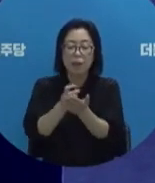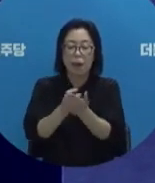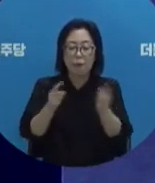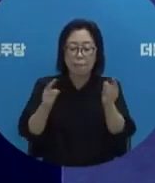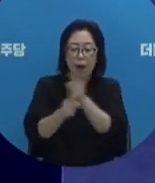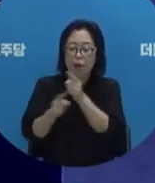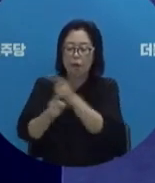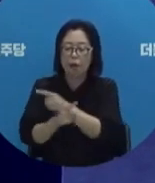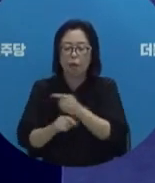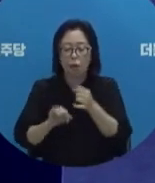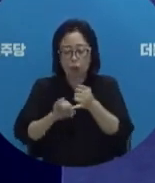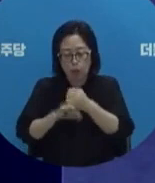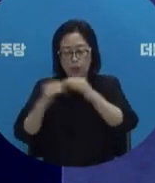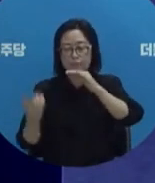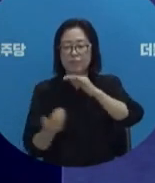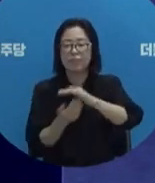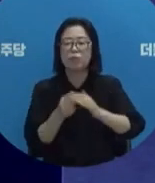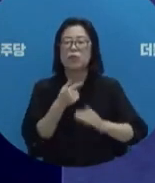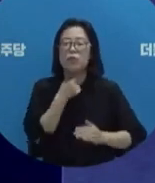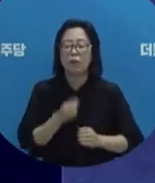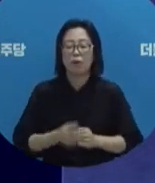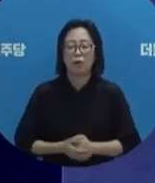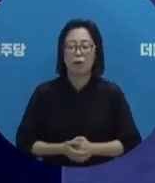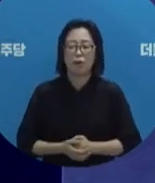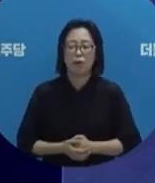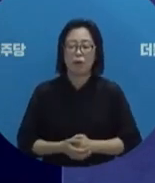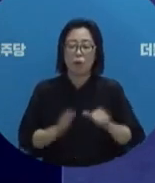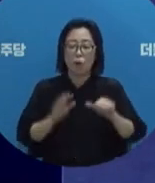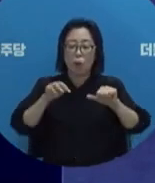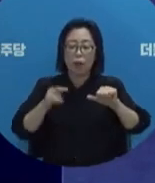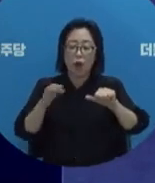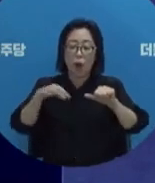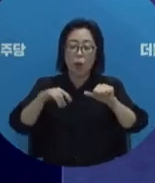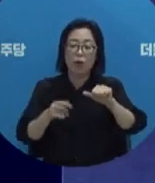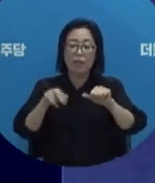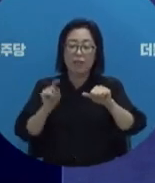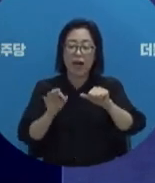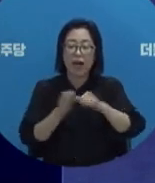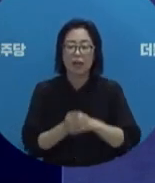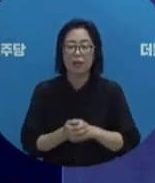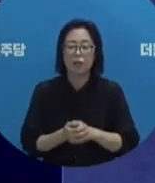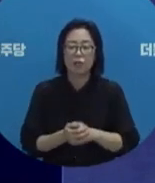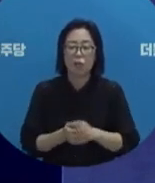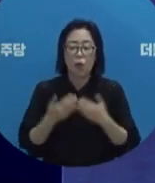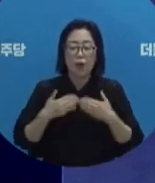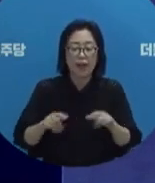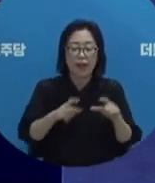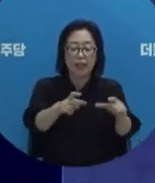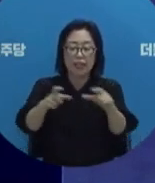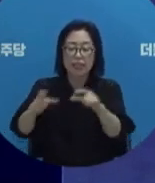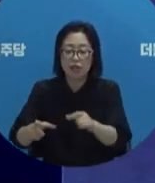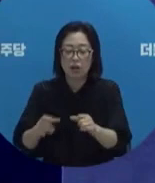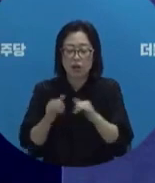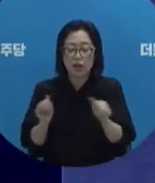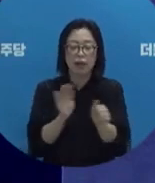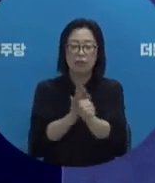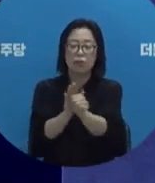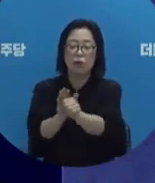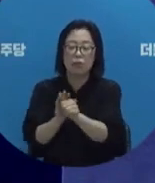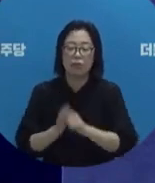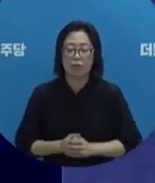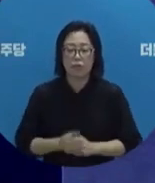반드시 해내겠습니다 5대 위원장 의장 당집 부여 취약지역 이당 인적 재정적 지원